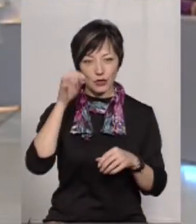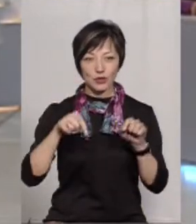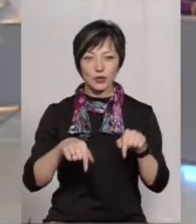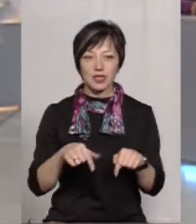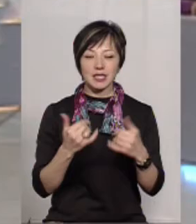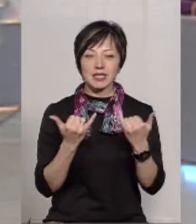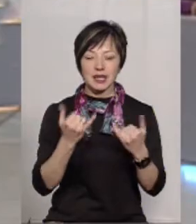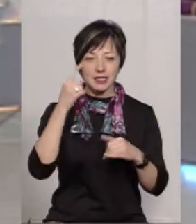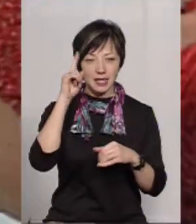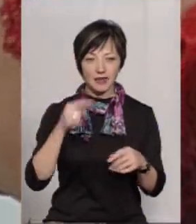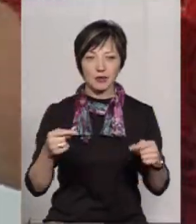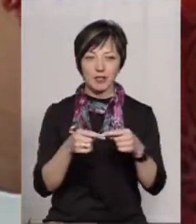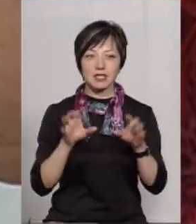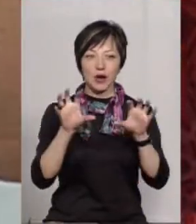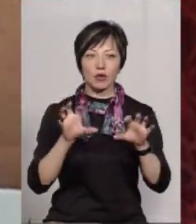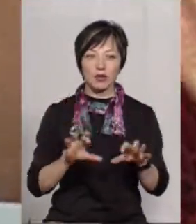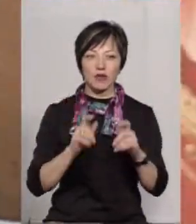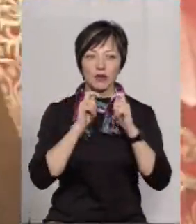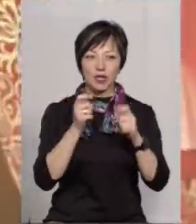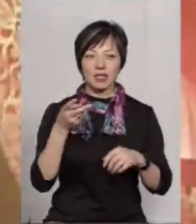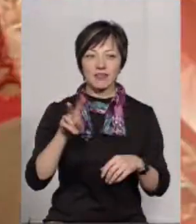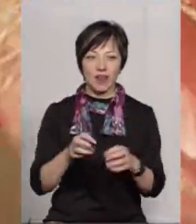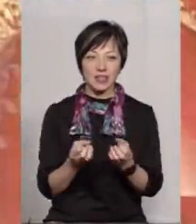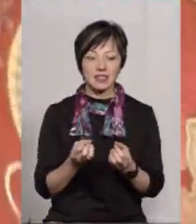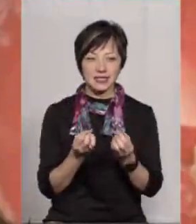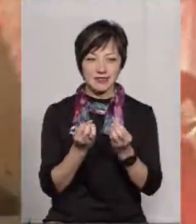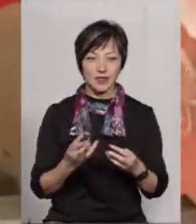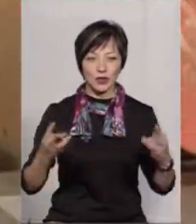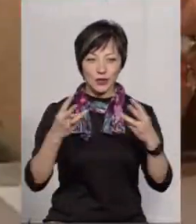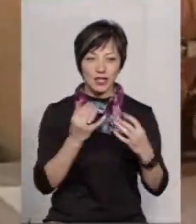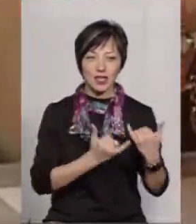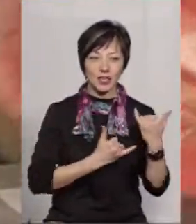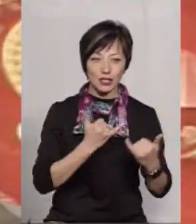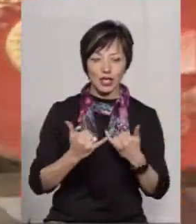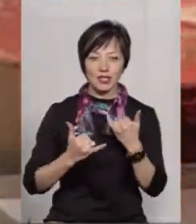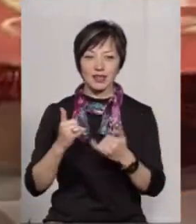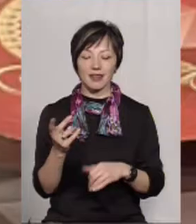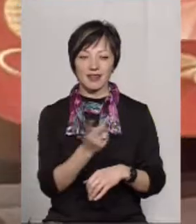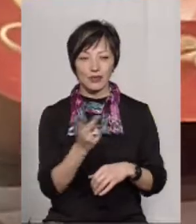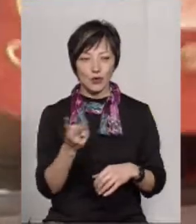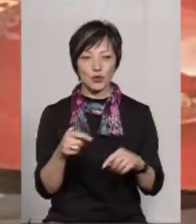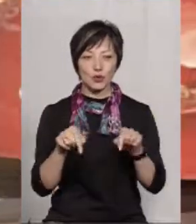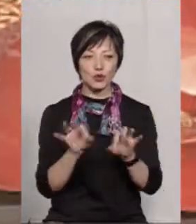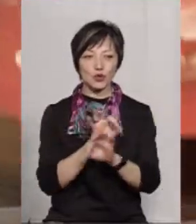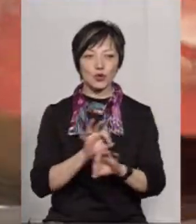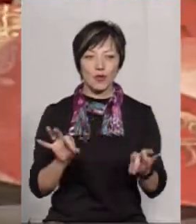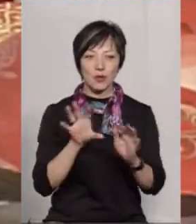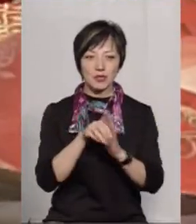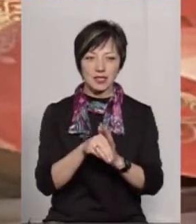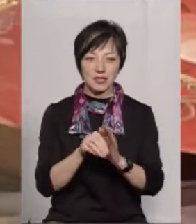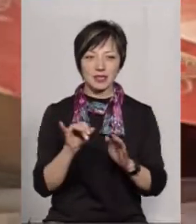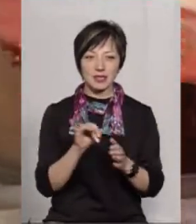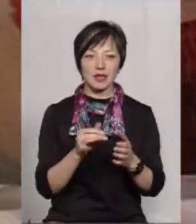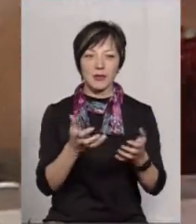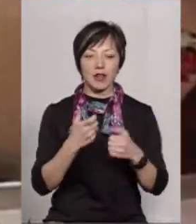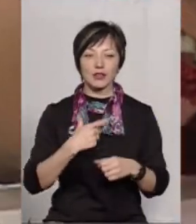Тут якраз зараз ви знаєте, що відповідно до законодавства вручаються 2 свідоцтва, і нареченому, і нареченій. Тому якраз вони тут чудово помістилися і